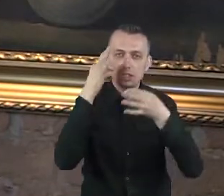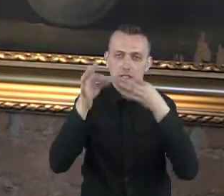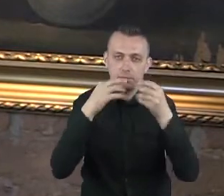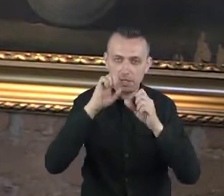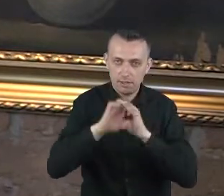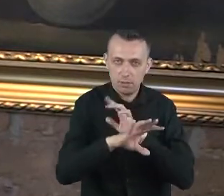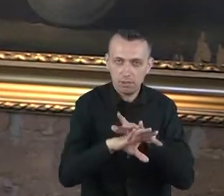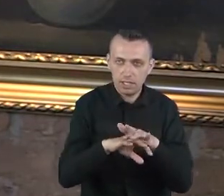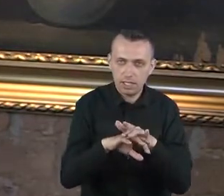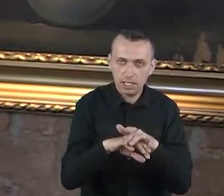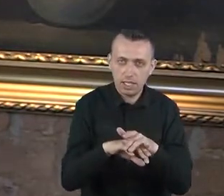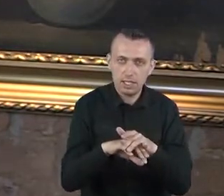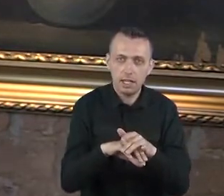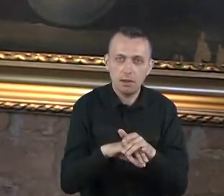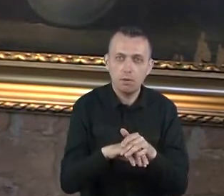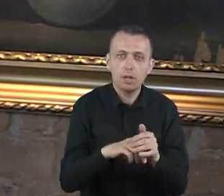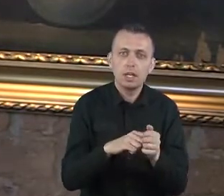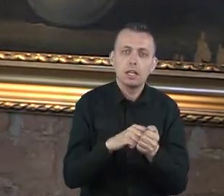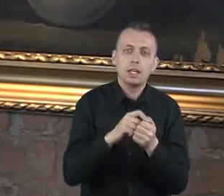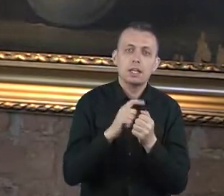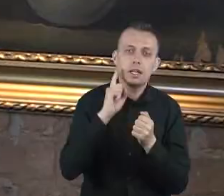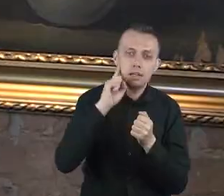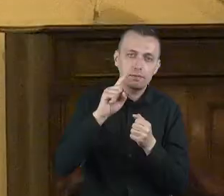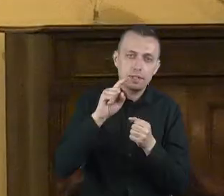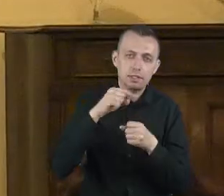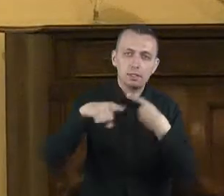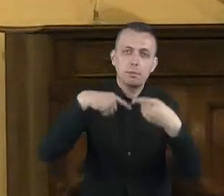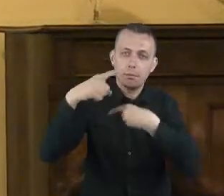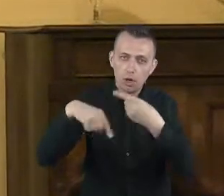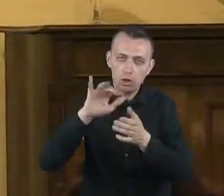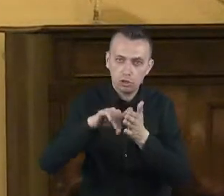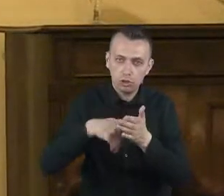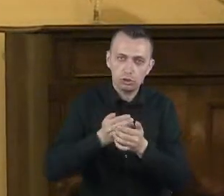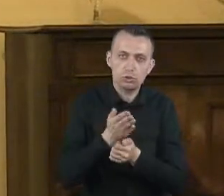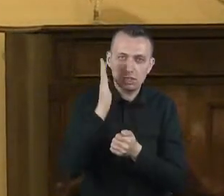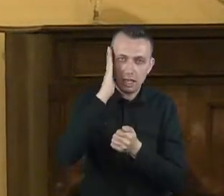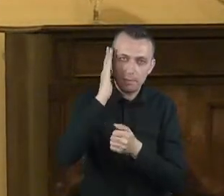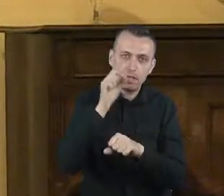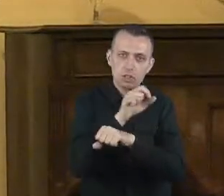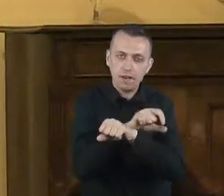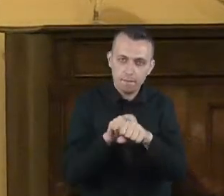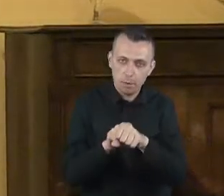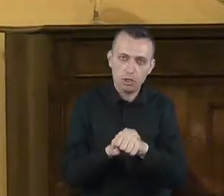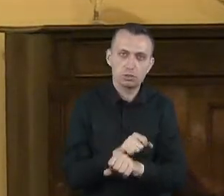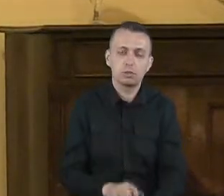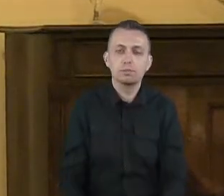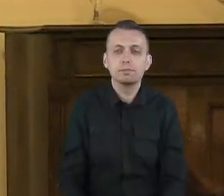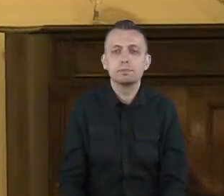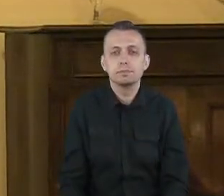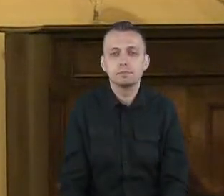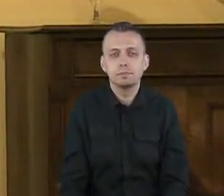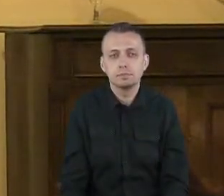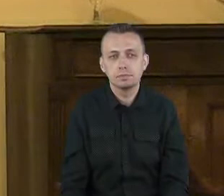czym szeroko opowiada, więc tym bardziej będzie nam miło pana Pawła gościć. Kurują co koły,